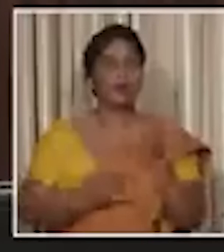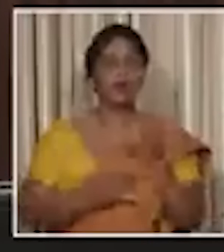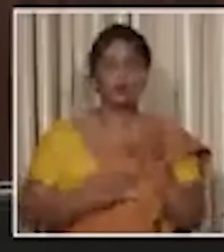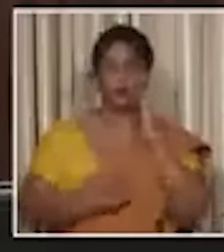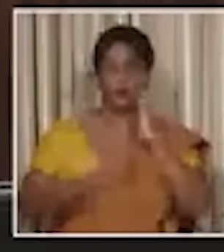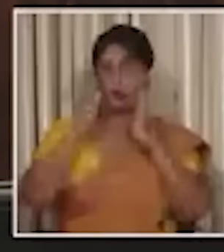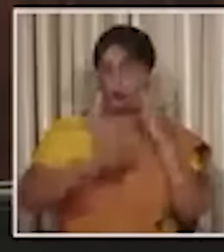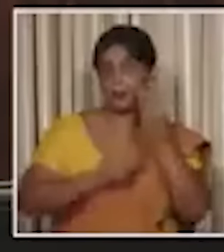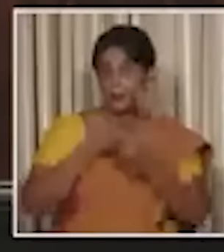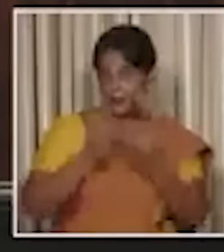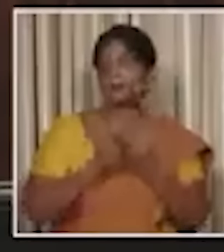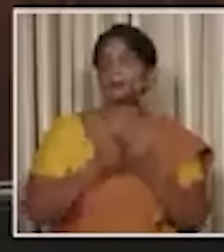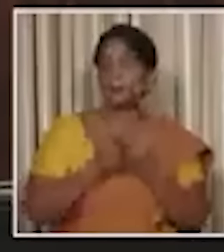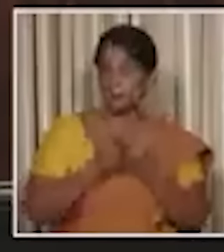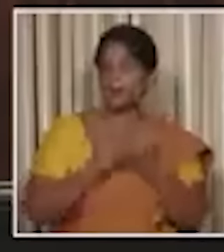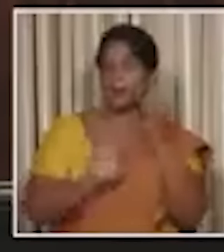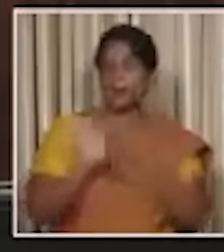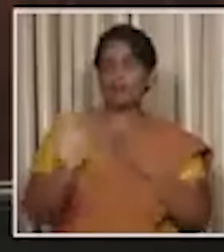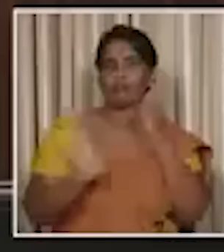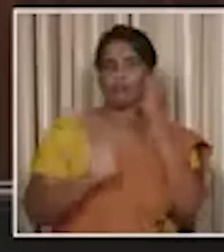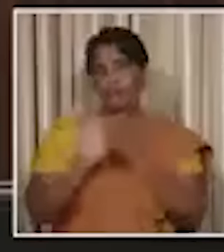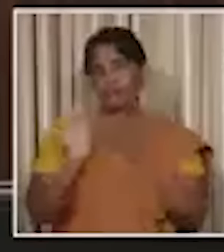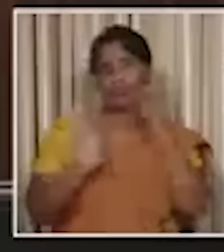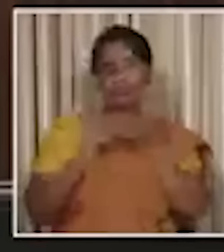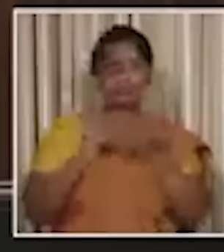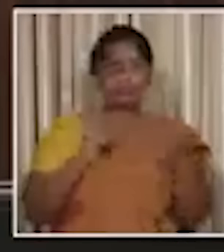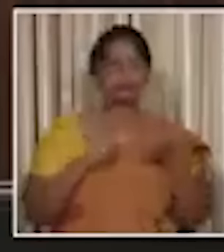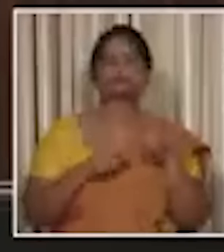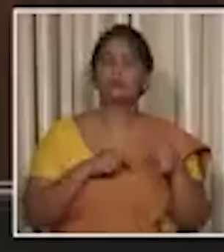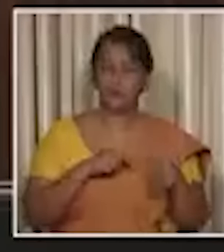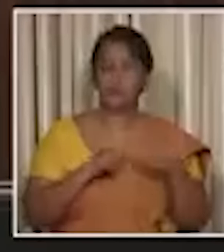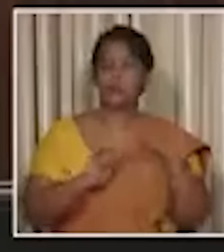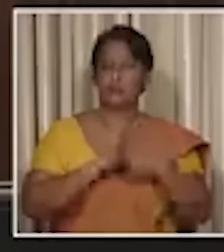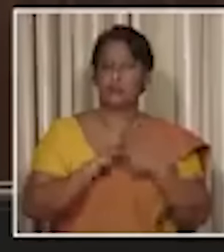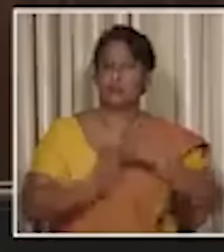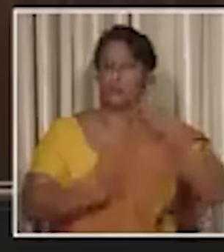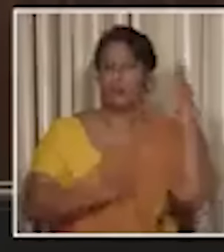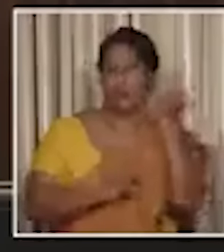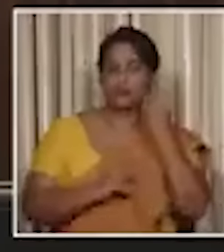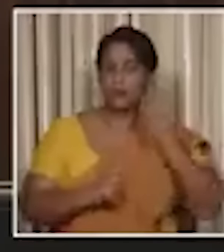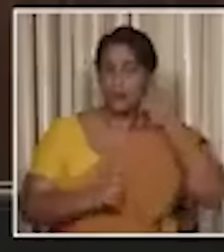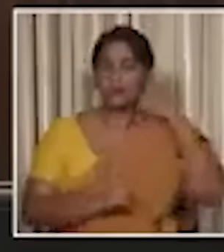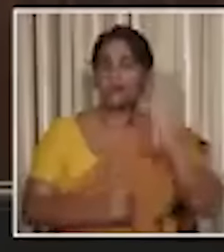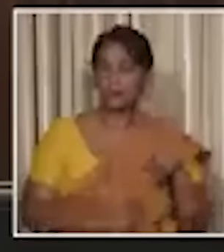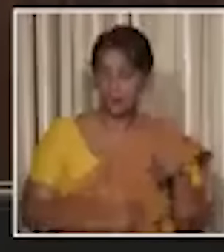నాడుగల్ ఐకే అమెరికాల్ పల ఆరాచిగలే మేర్కొండ ఇలగైకి కీర్తి